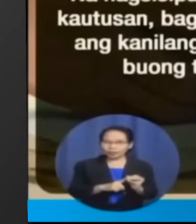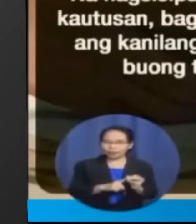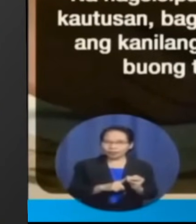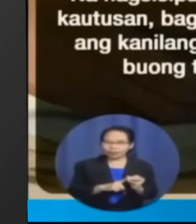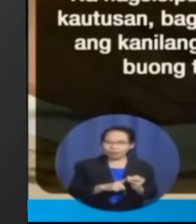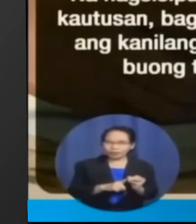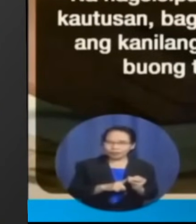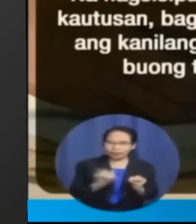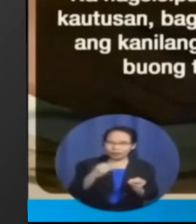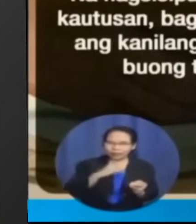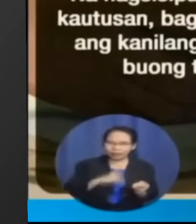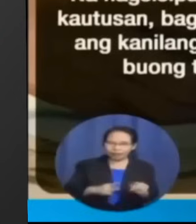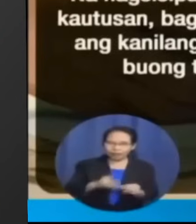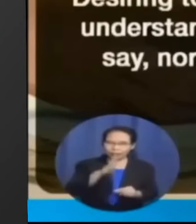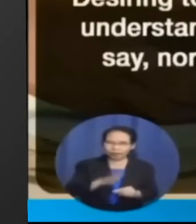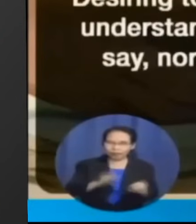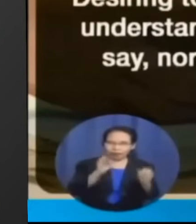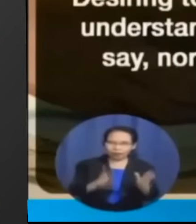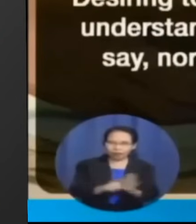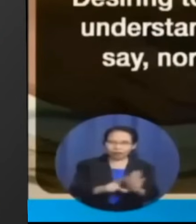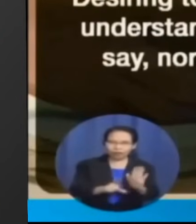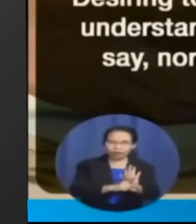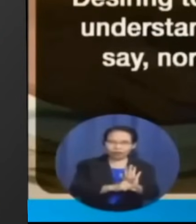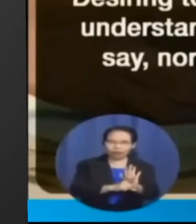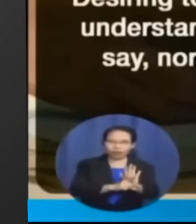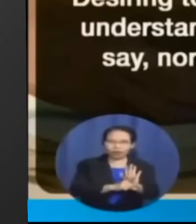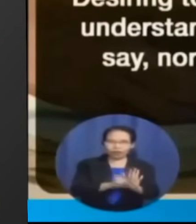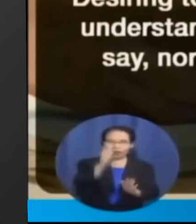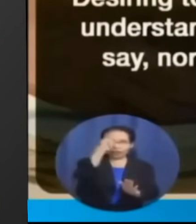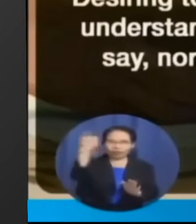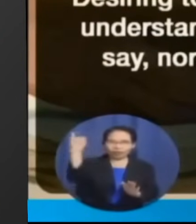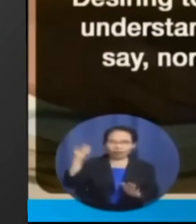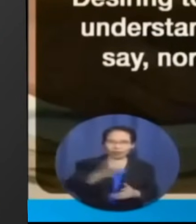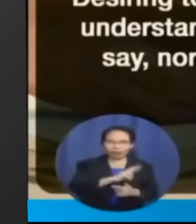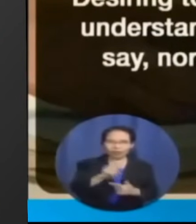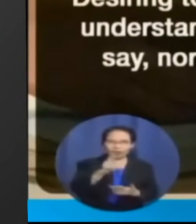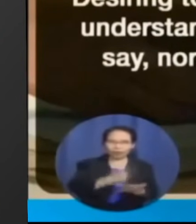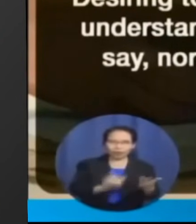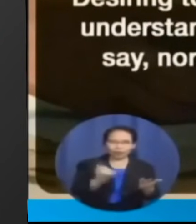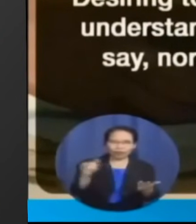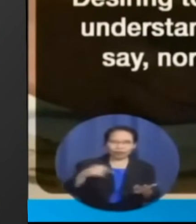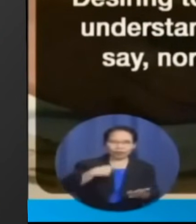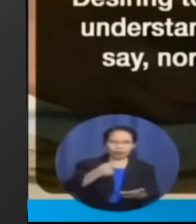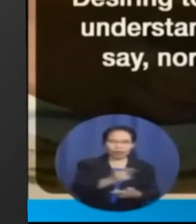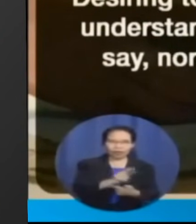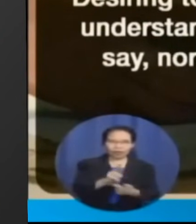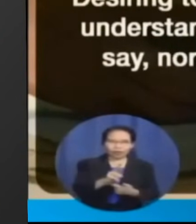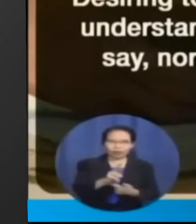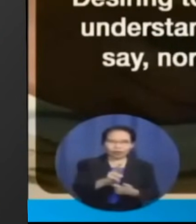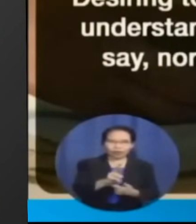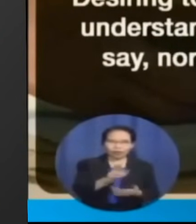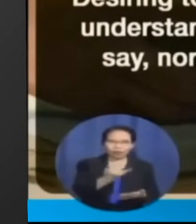pinatutunayan. They are desiring to be teachers of the law, understanding neither what they say